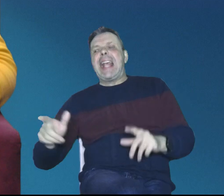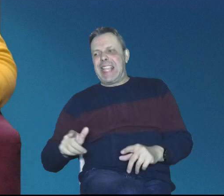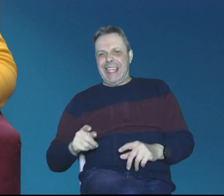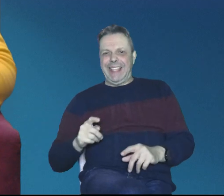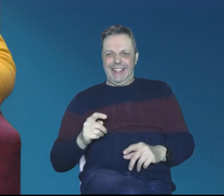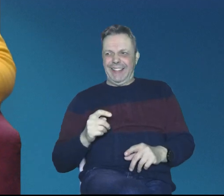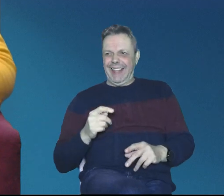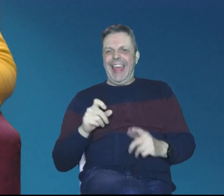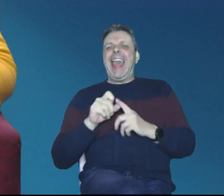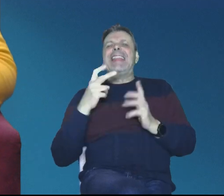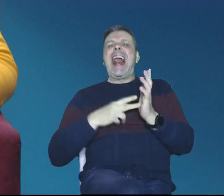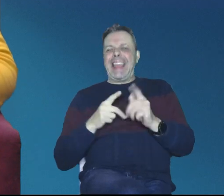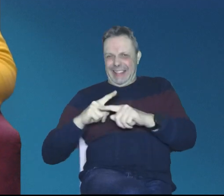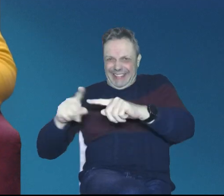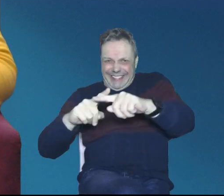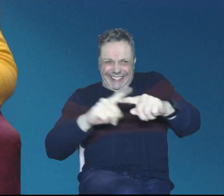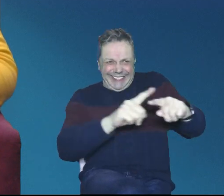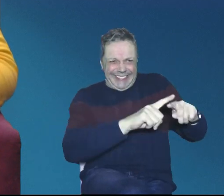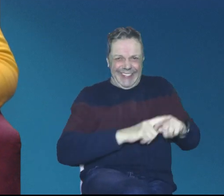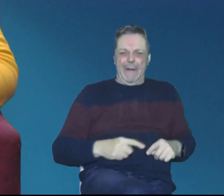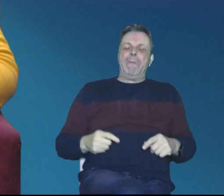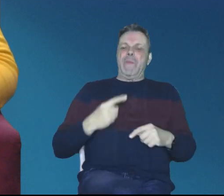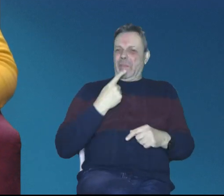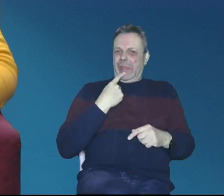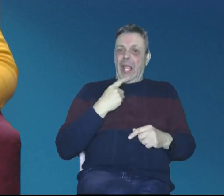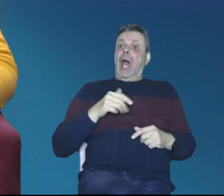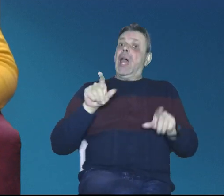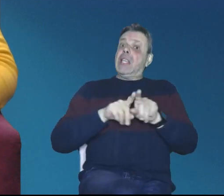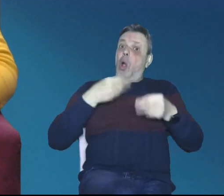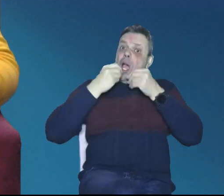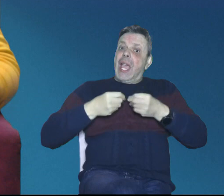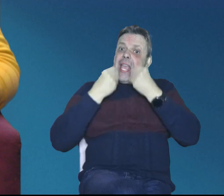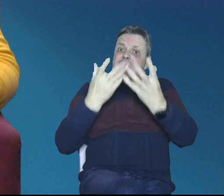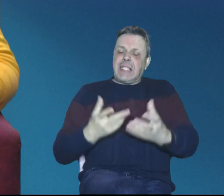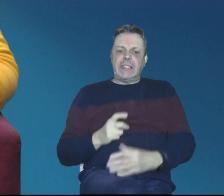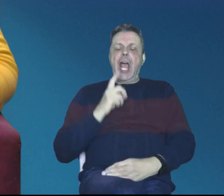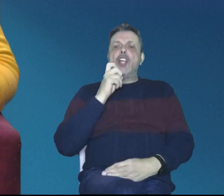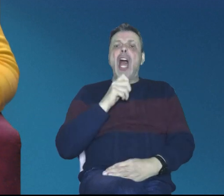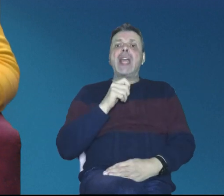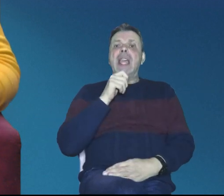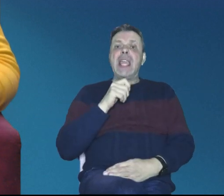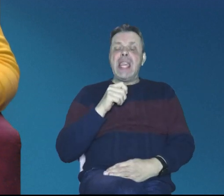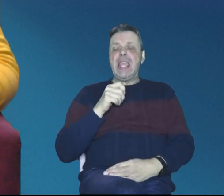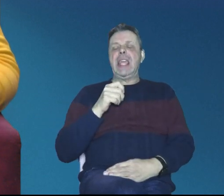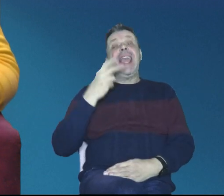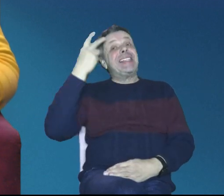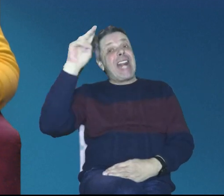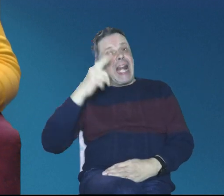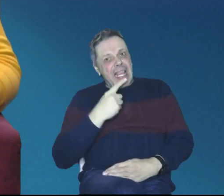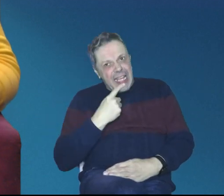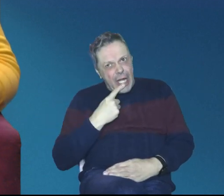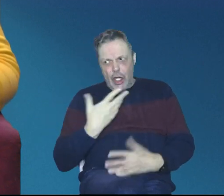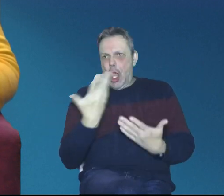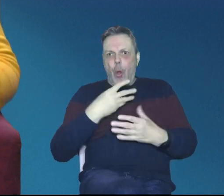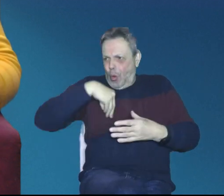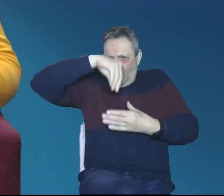dotičemo se raznih dijalekata, ali isto tako i izraza, čak nekad i